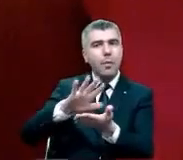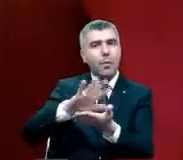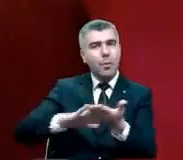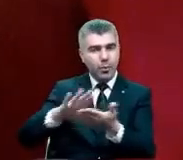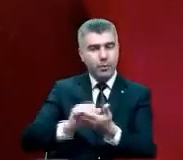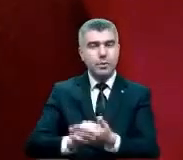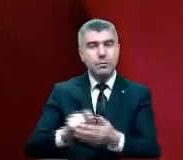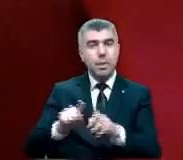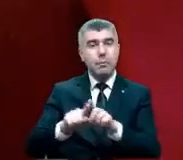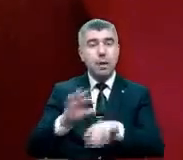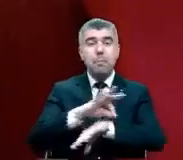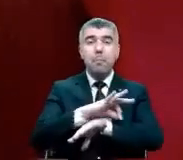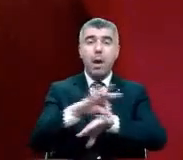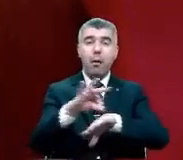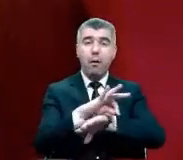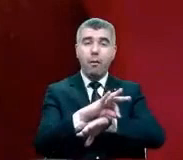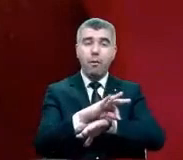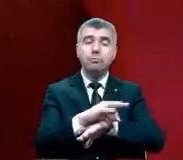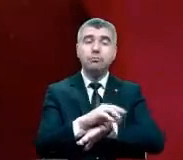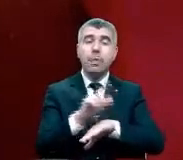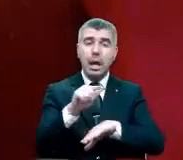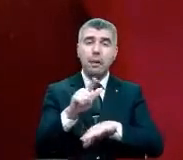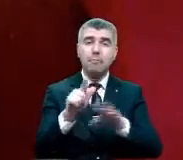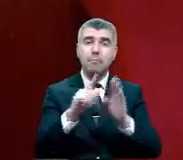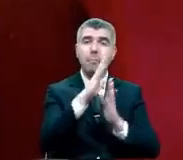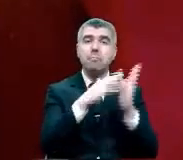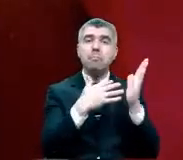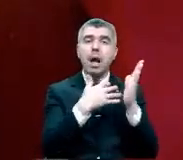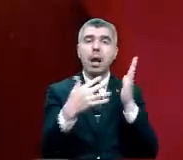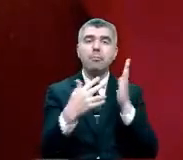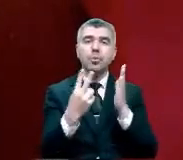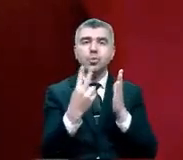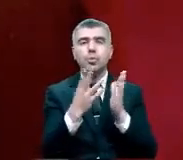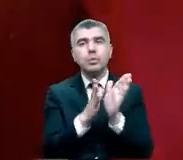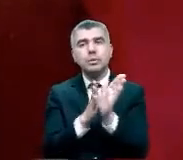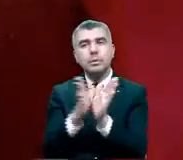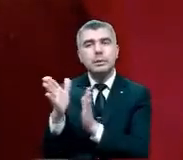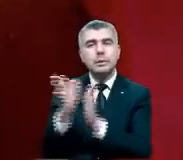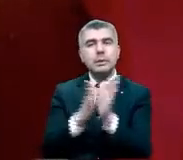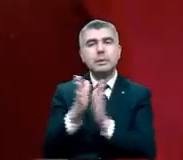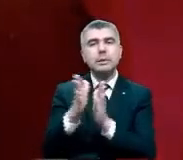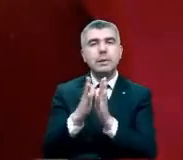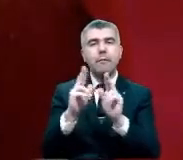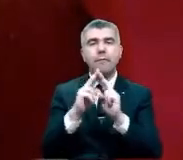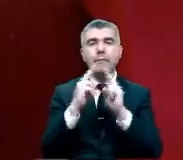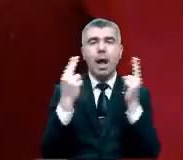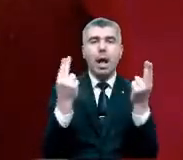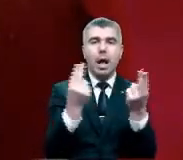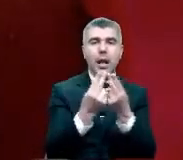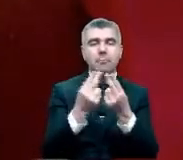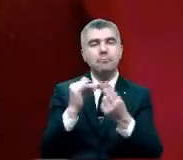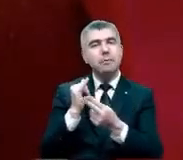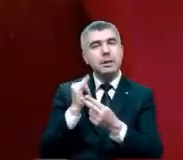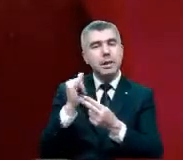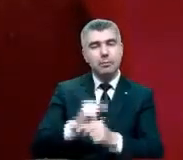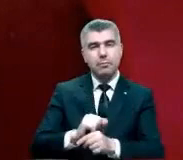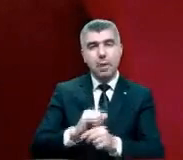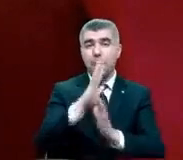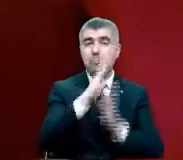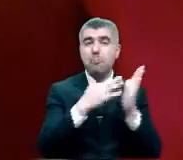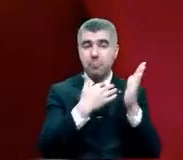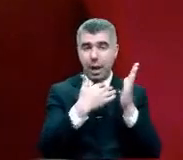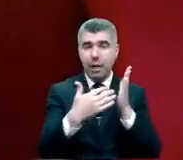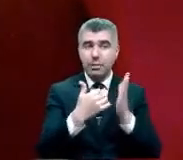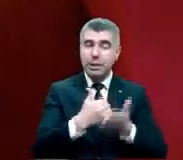نقول أن المكتب تعتمد جوج ديال البرامج دولية باش يعمل تقييم ديال الخدمات بطريقة مستمرة. كاين برنامج